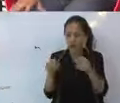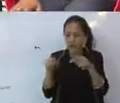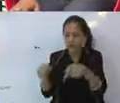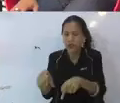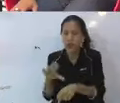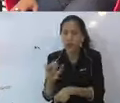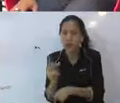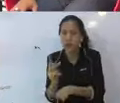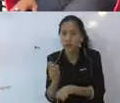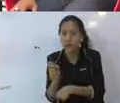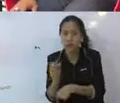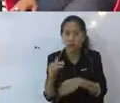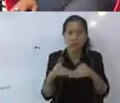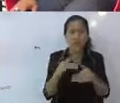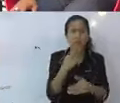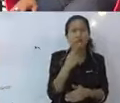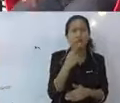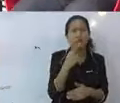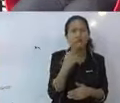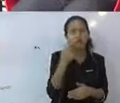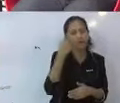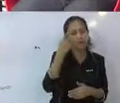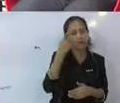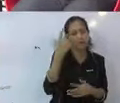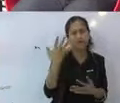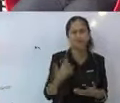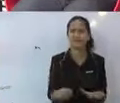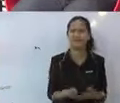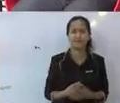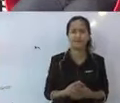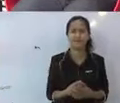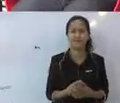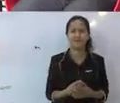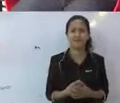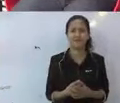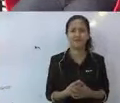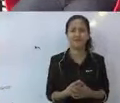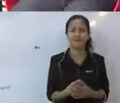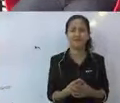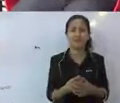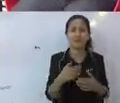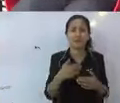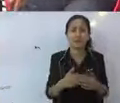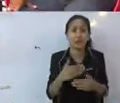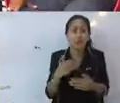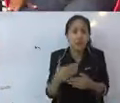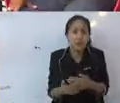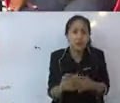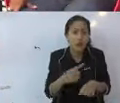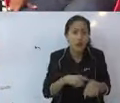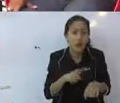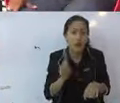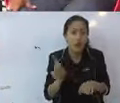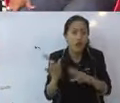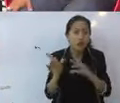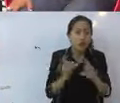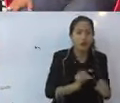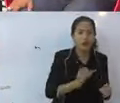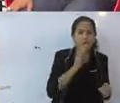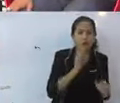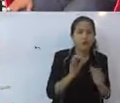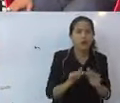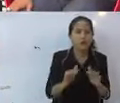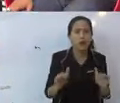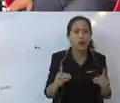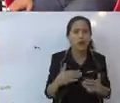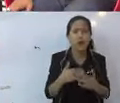talagang... Kasalanan po yan. sa susunod ulit, ganun ang gagawin nung ano, anak. Ay, ganun lang so, pala. So, kailangan